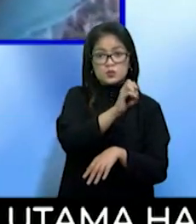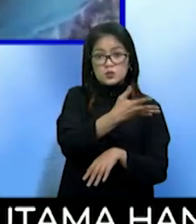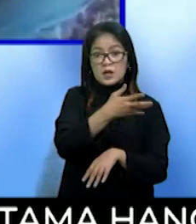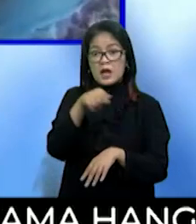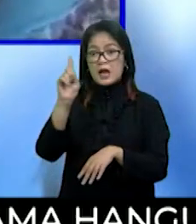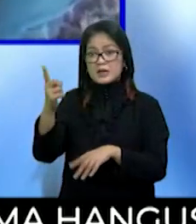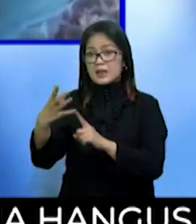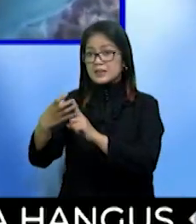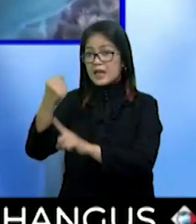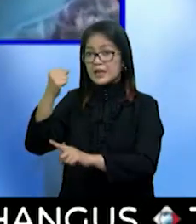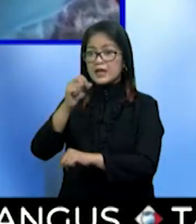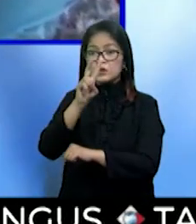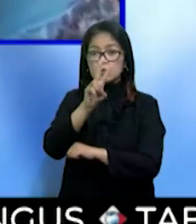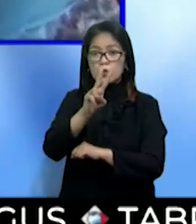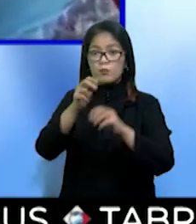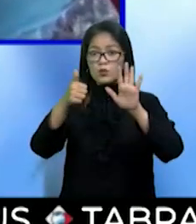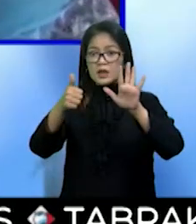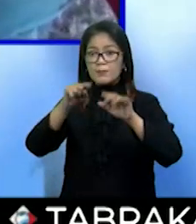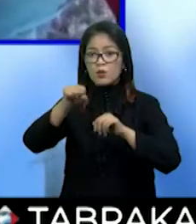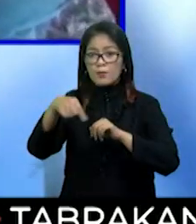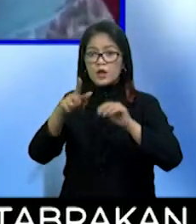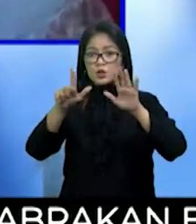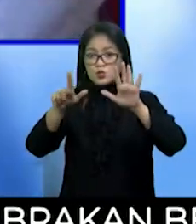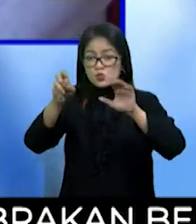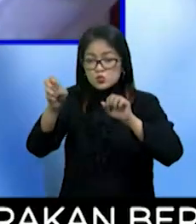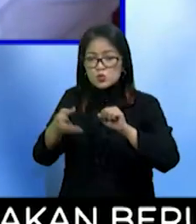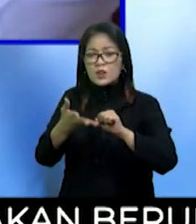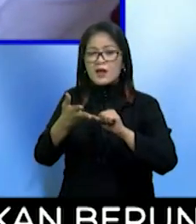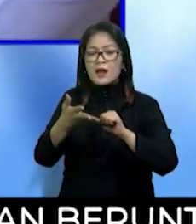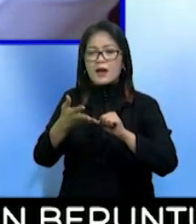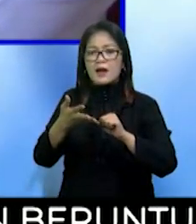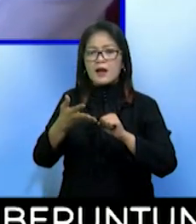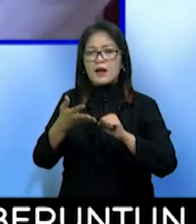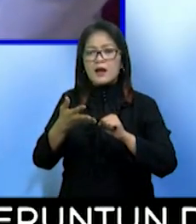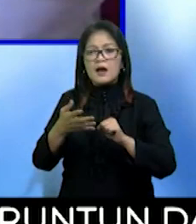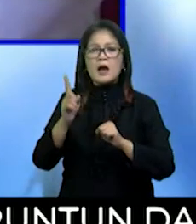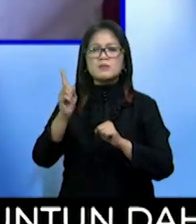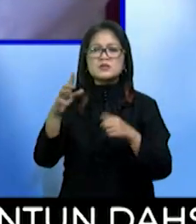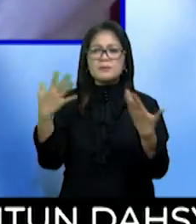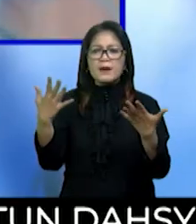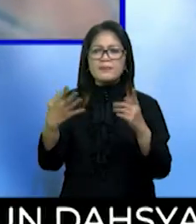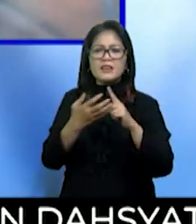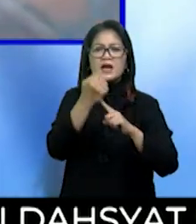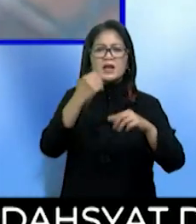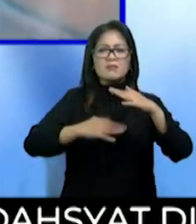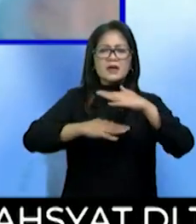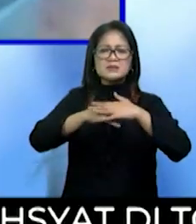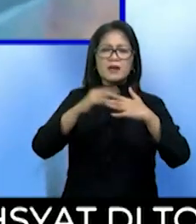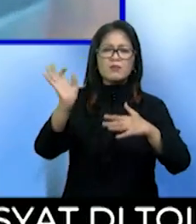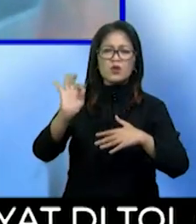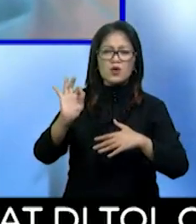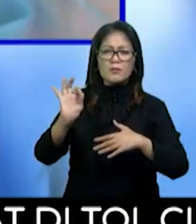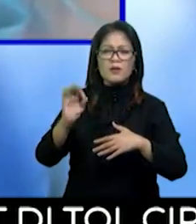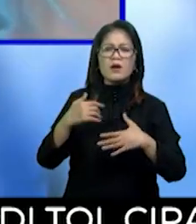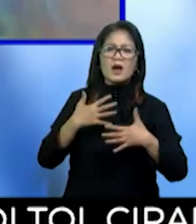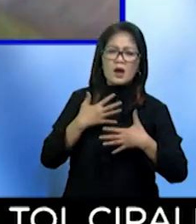26,7 juta itu sebagian besar adalah masih adanya orang tua yang ragu-ragu ya untuk anaknya